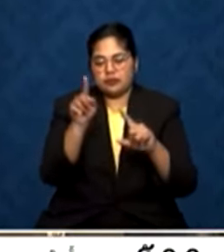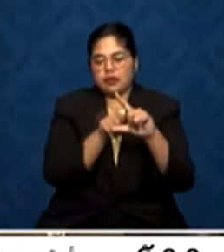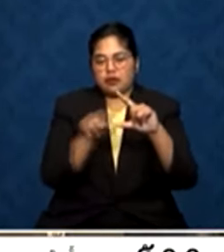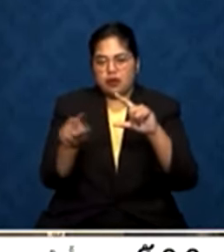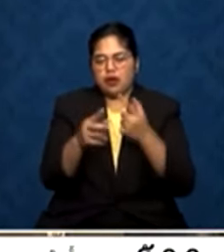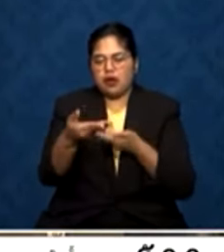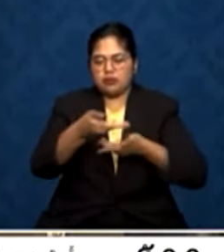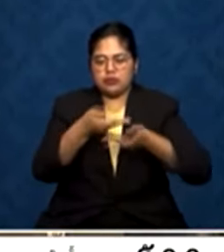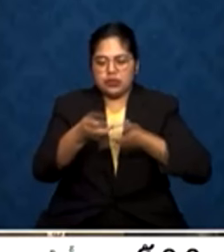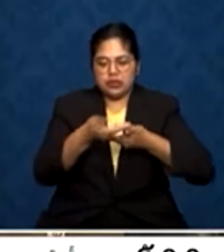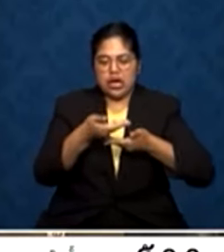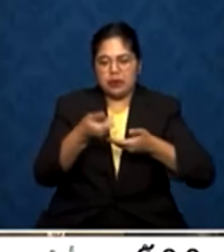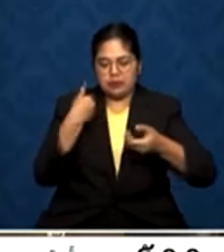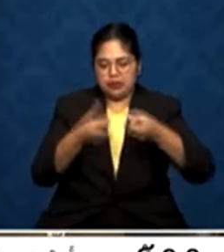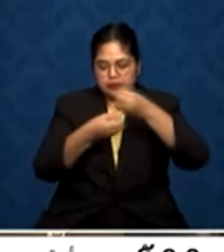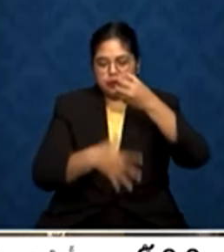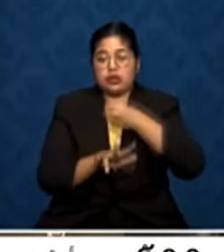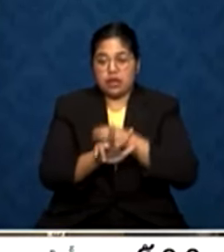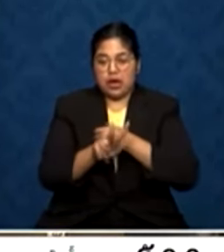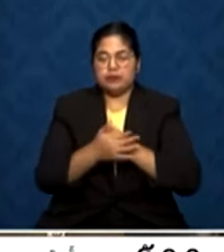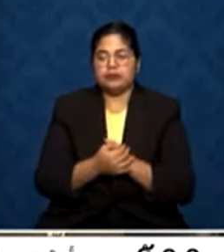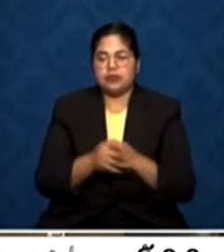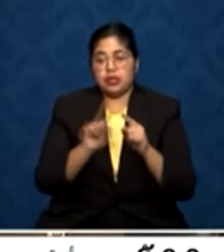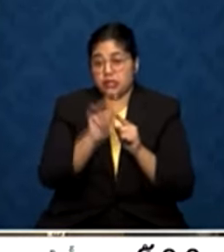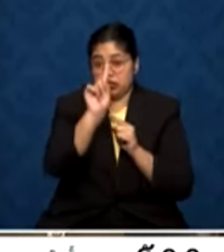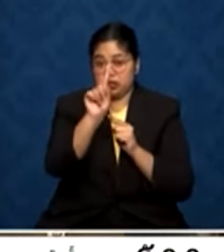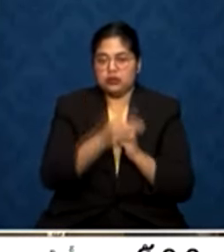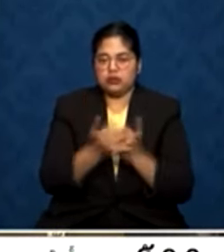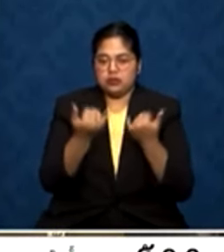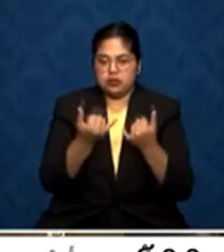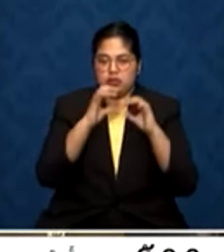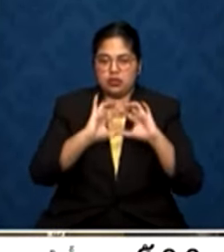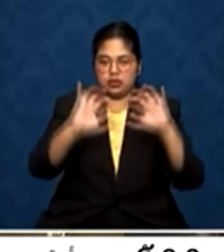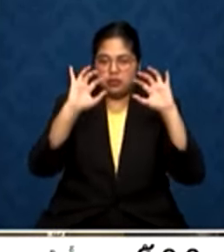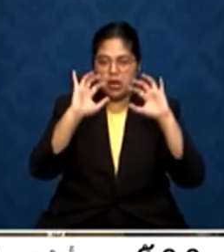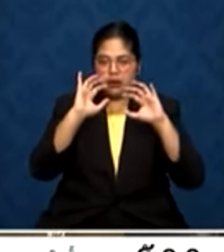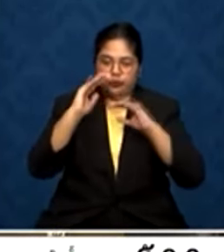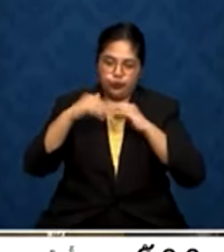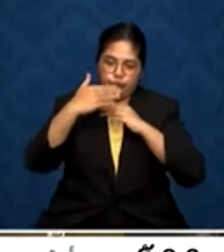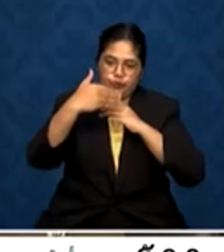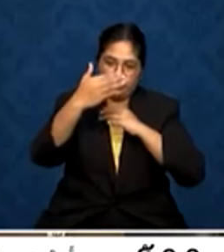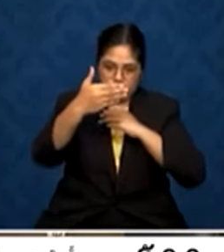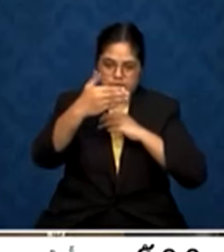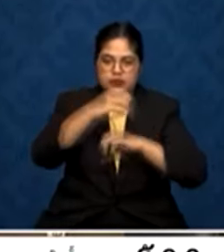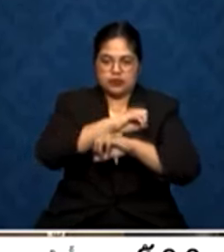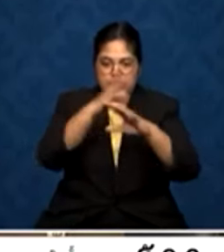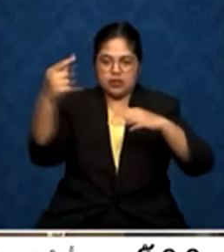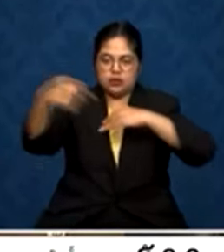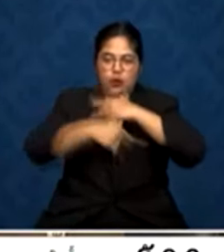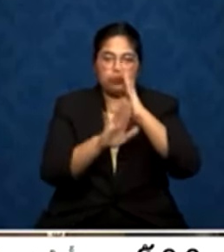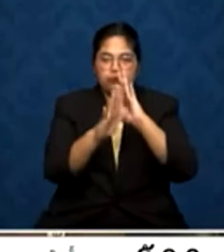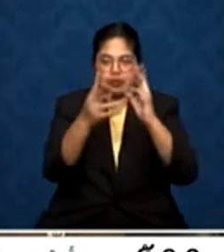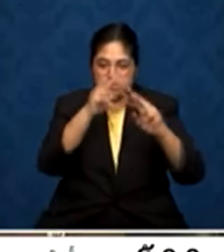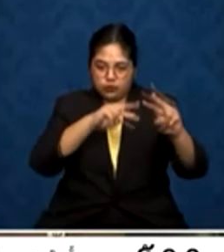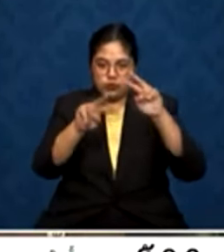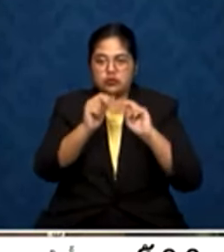ดังต่อไปนี้ครับเรื่องที่ 1 คือการทำให้รฐฐภาไทยเก้าหน้า โปรงใส ตัวสอบได้